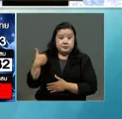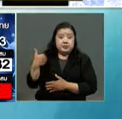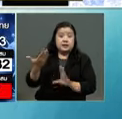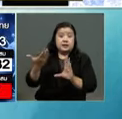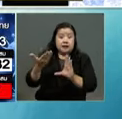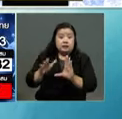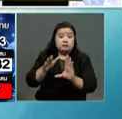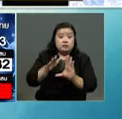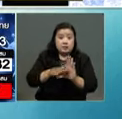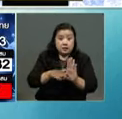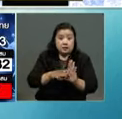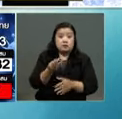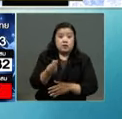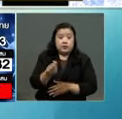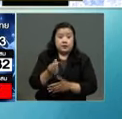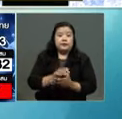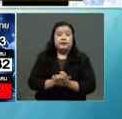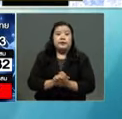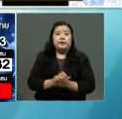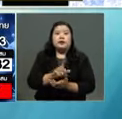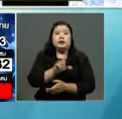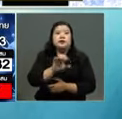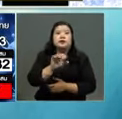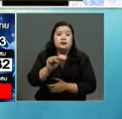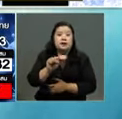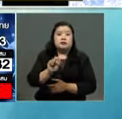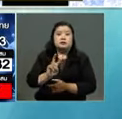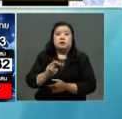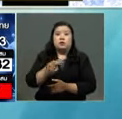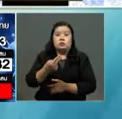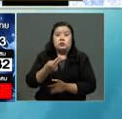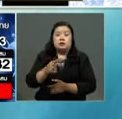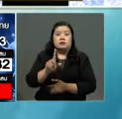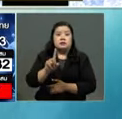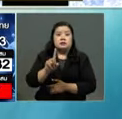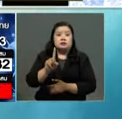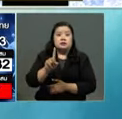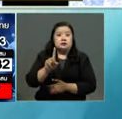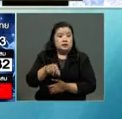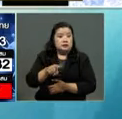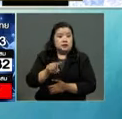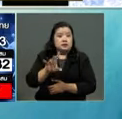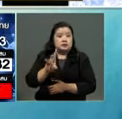นะครับก็ดาวน์โหลดไปทั้งสิ้นนะครับผ่านการลงทะเบียนแล้วนะครับยืนยันตัวตนไปทั้งสิ้นประมาณ1120000ครับ 76